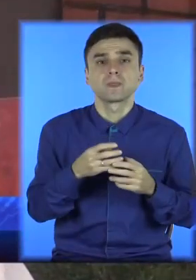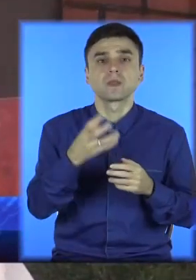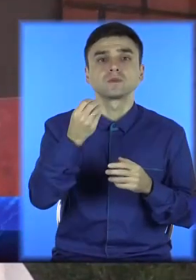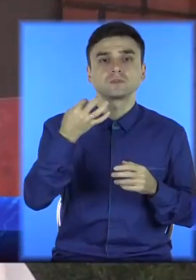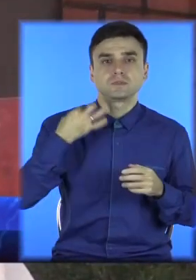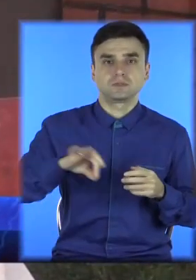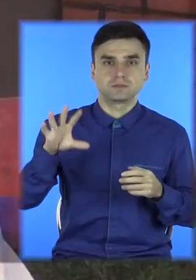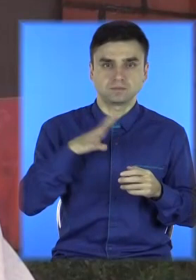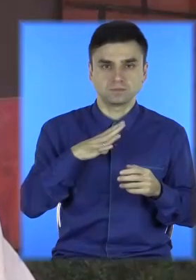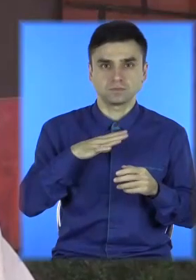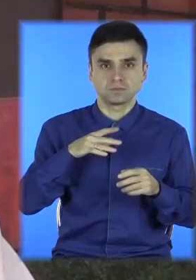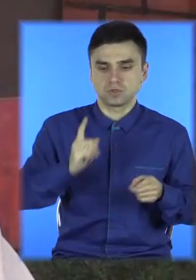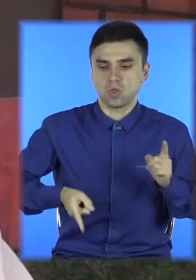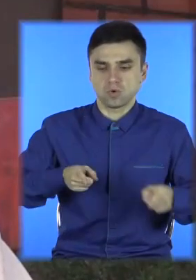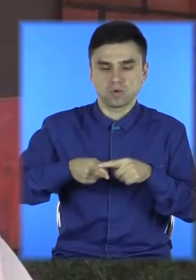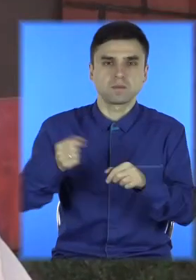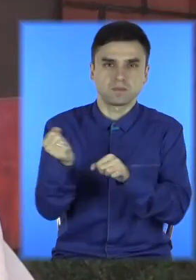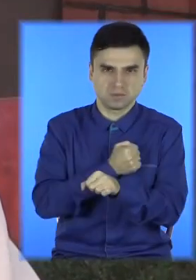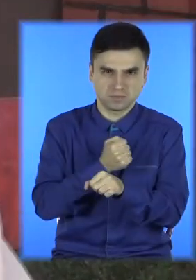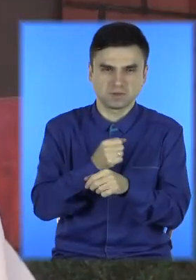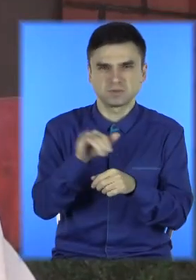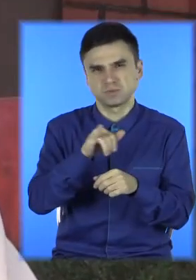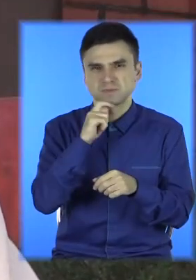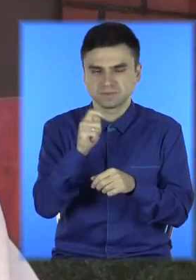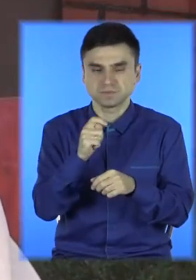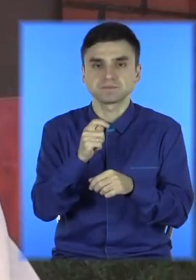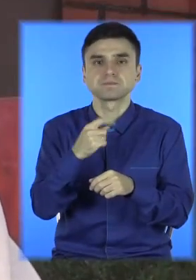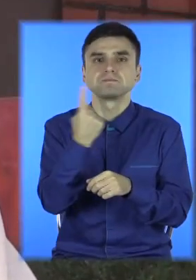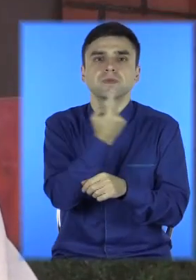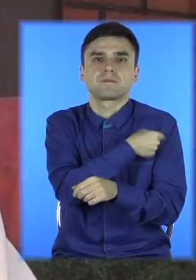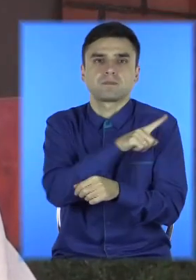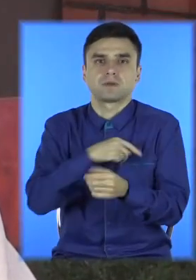туда скорая доставила. Когда мы с женой приехали